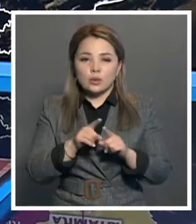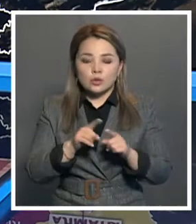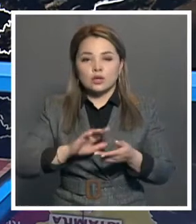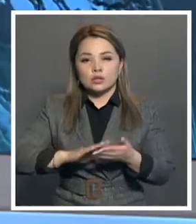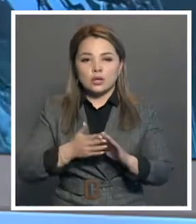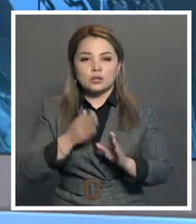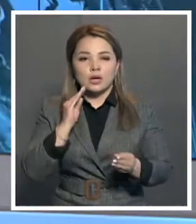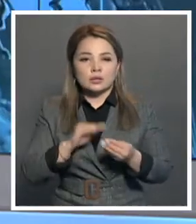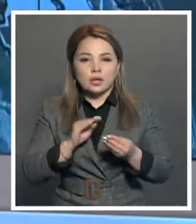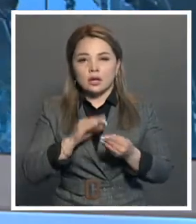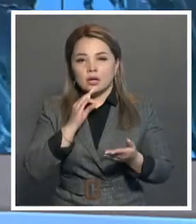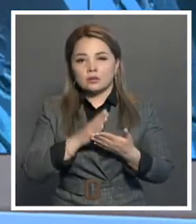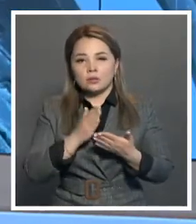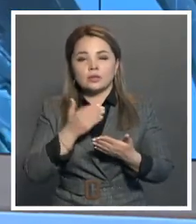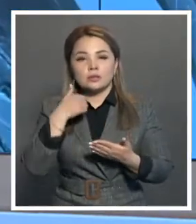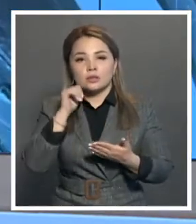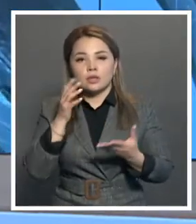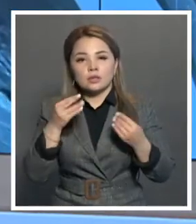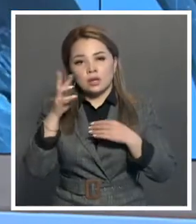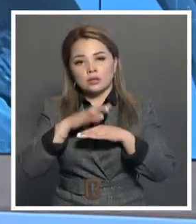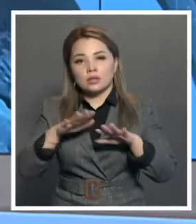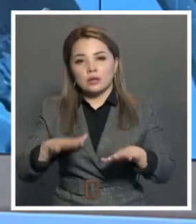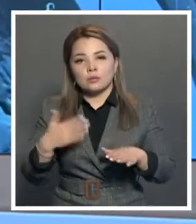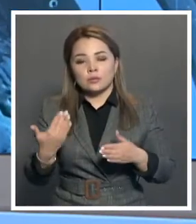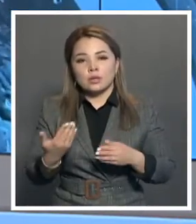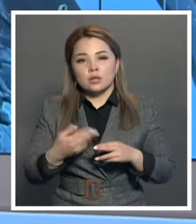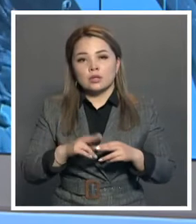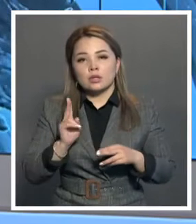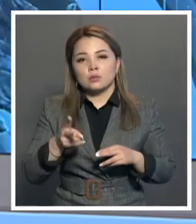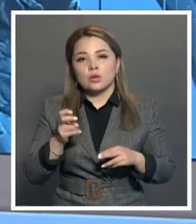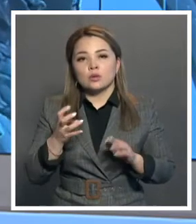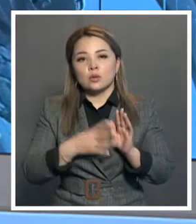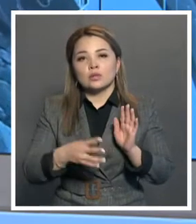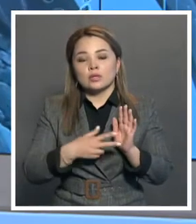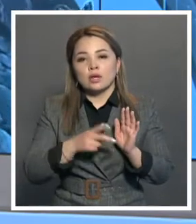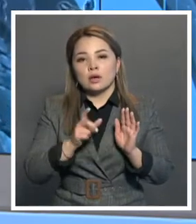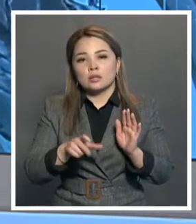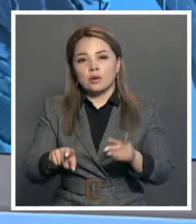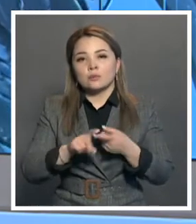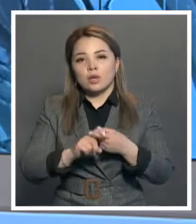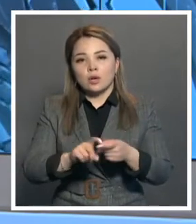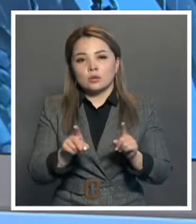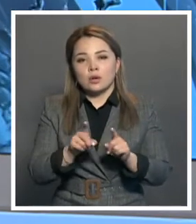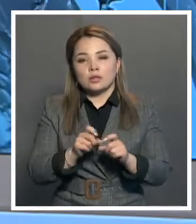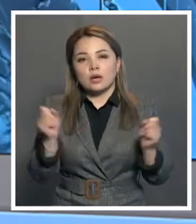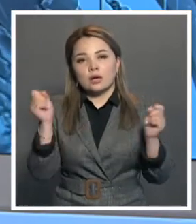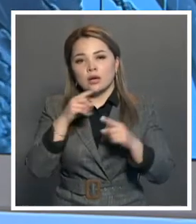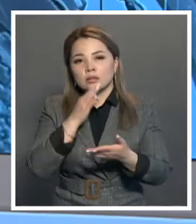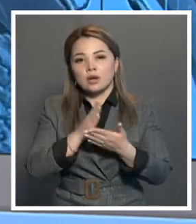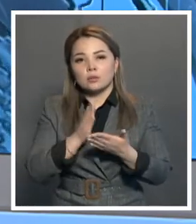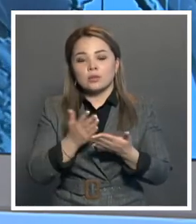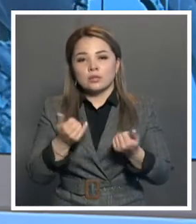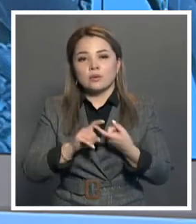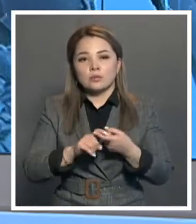жағдай қалыпты. Бірақ кеше ел бойынша тағы 2298 адамның вирус жұқтырғаны анықталды. Вирустық